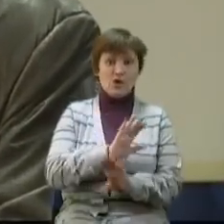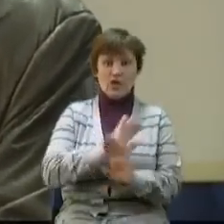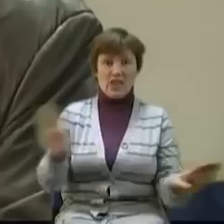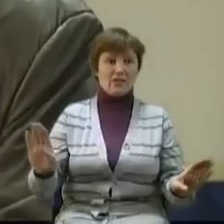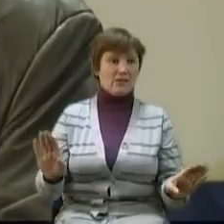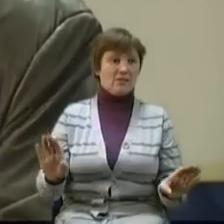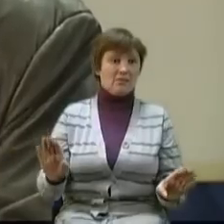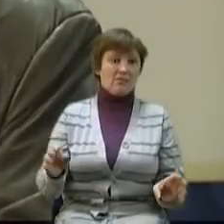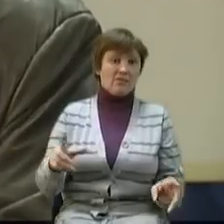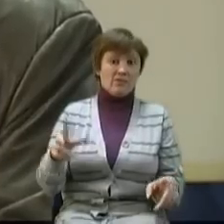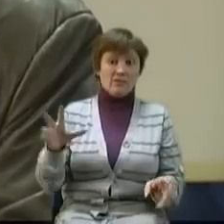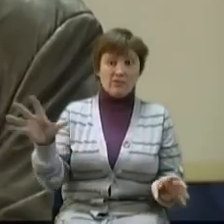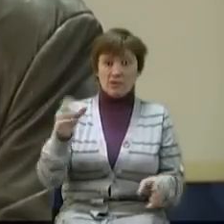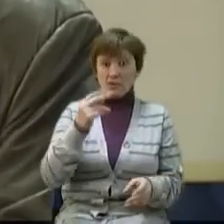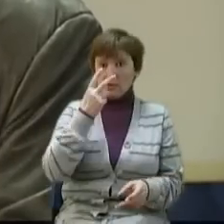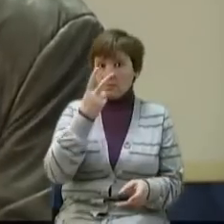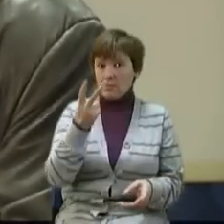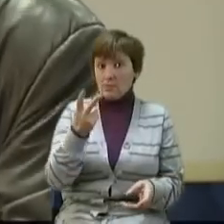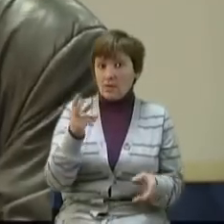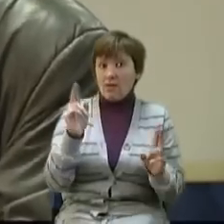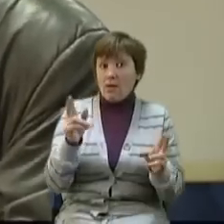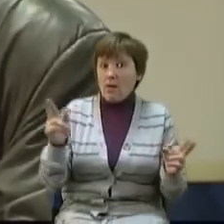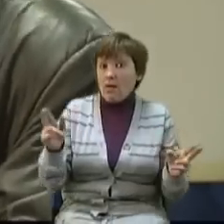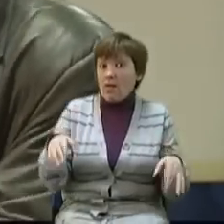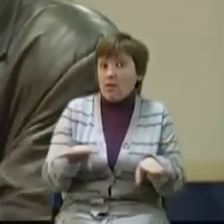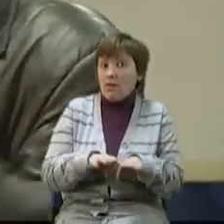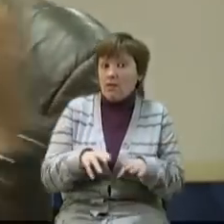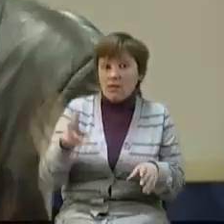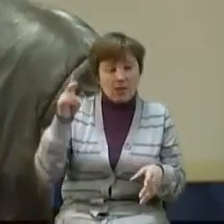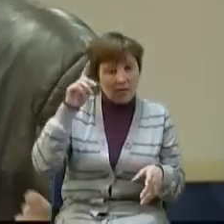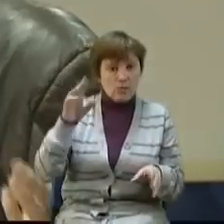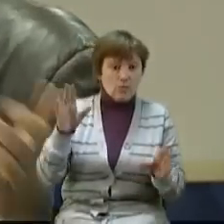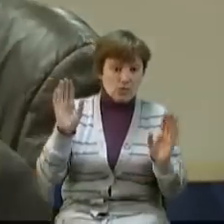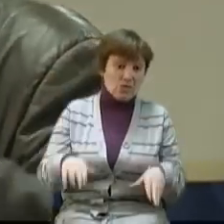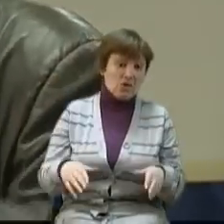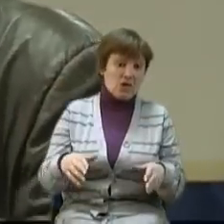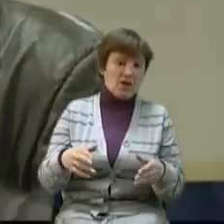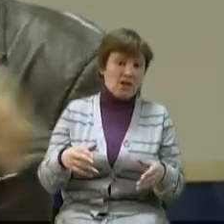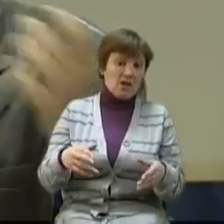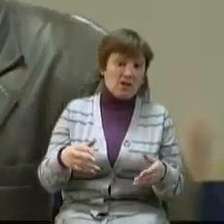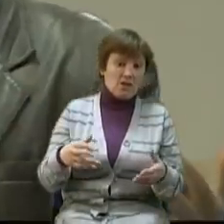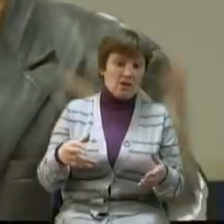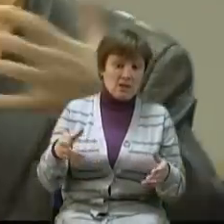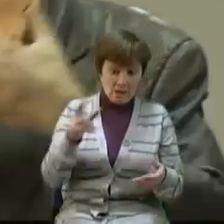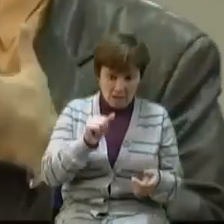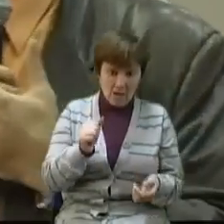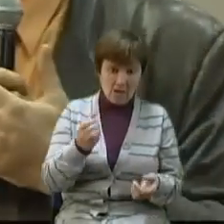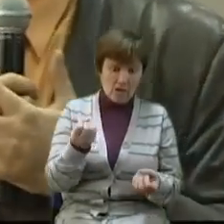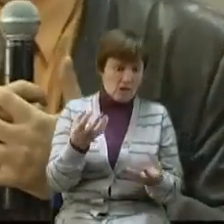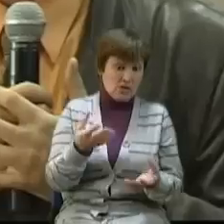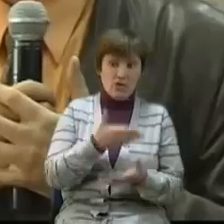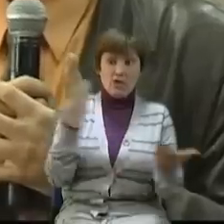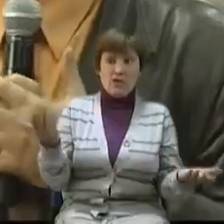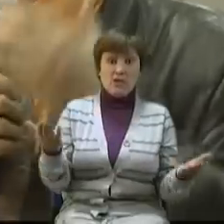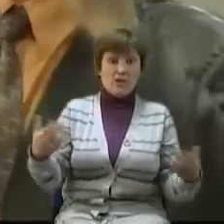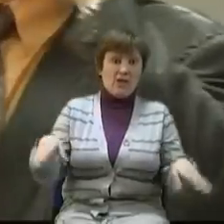все смотрим на него, человек 20, говорит, как это так? Уже да, но еще нет, и это